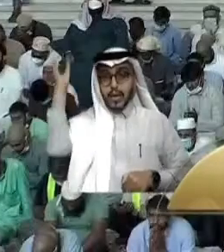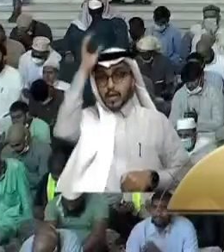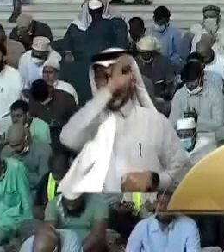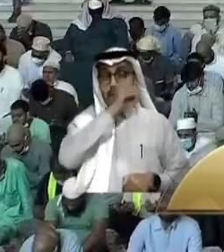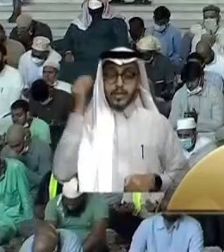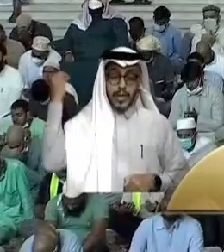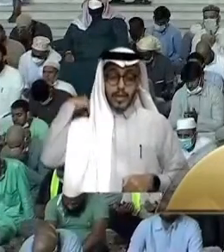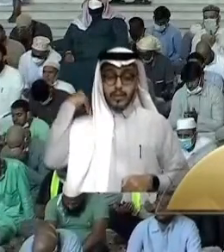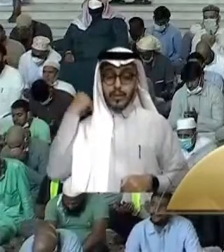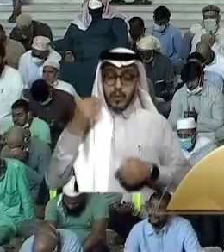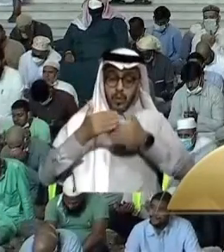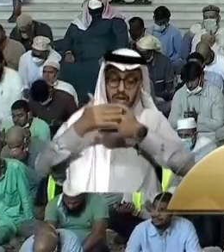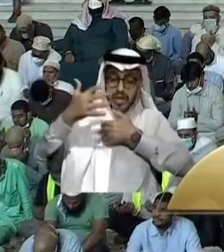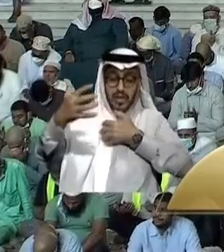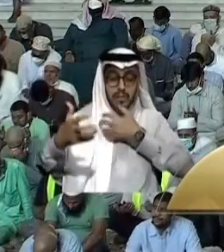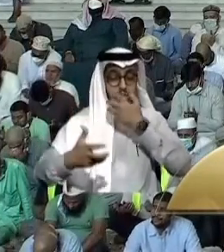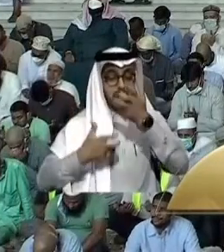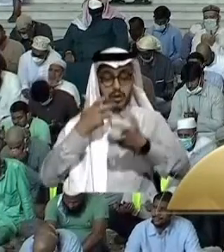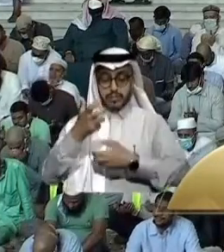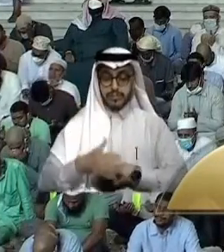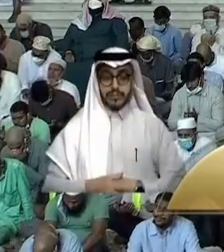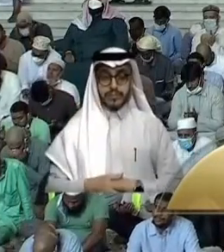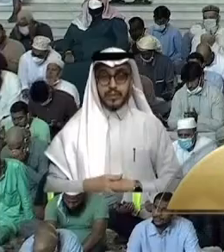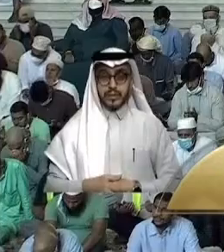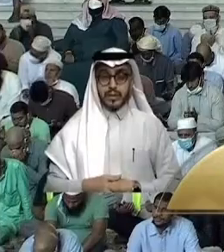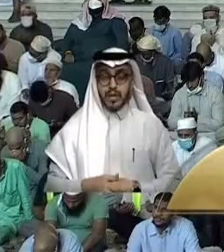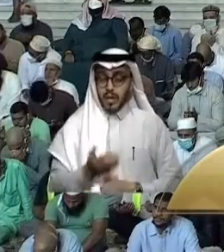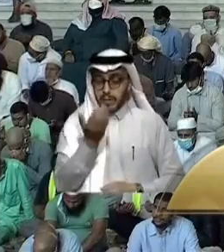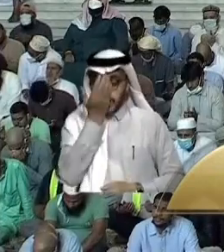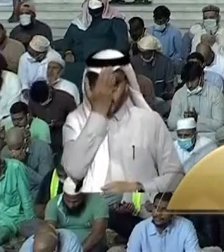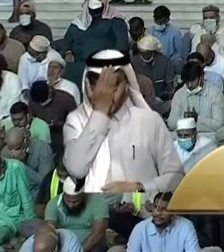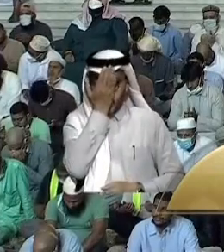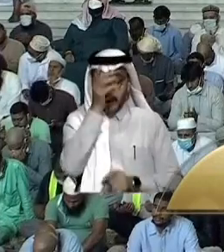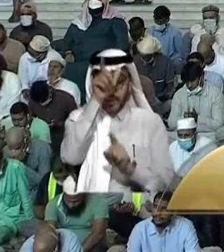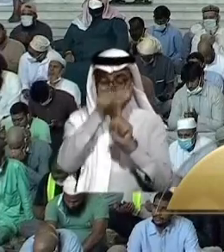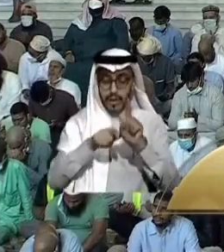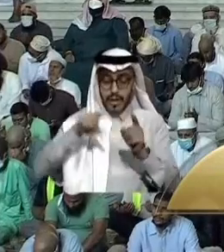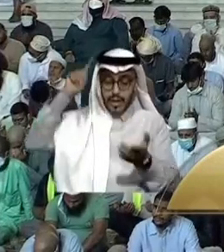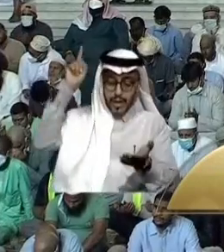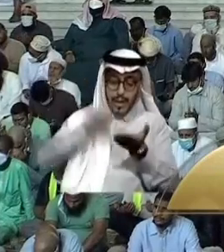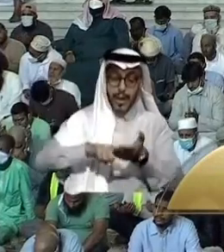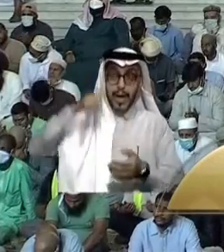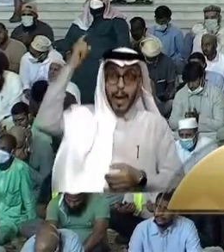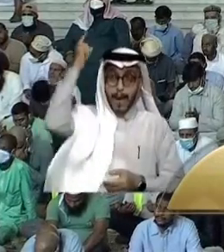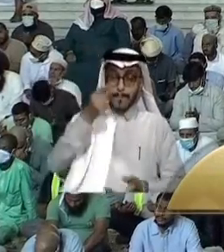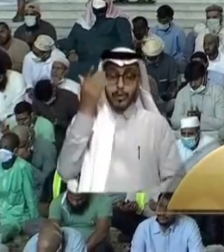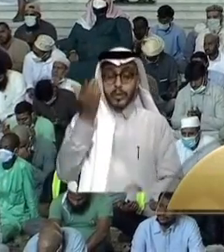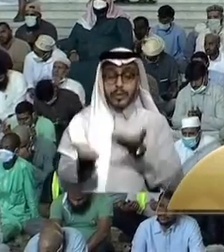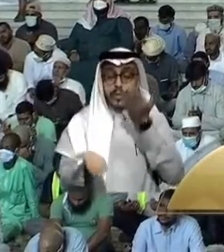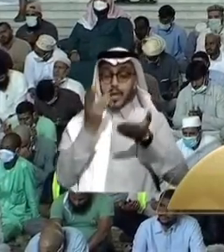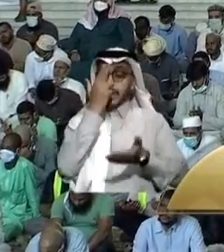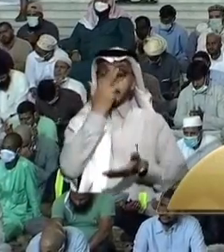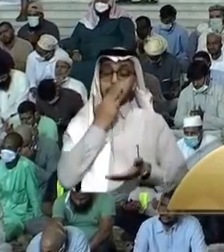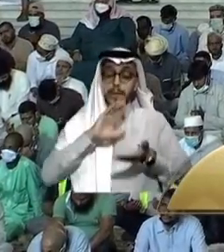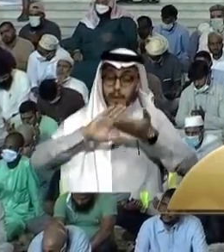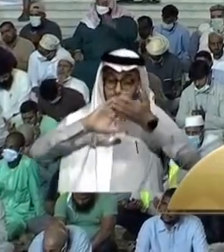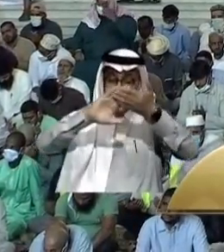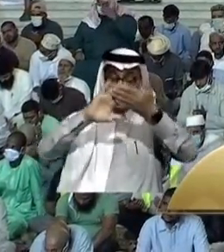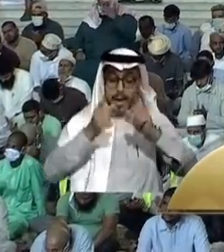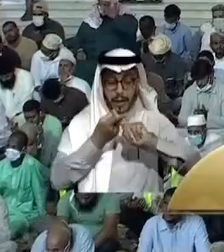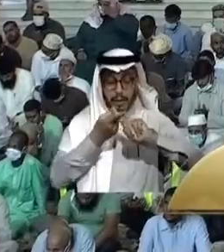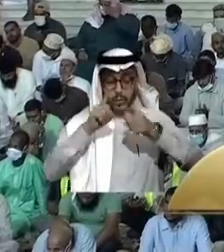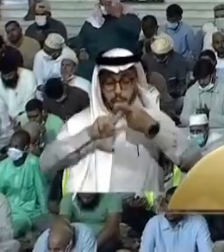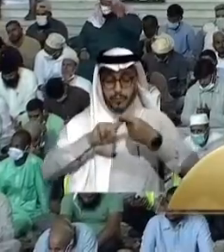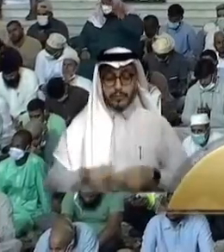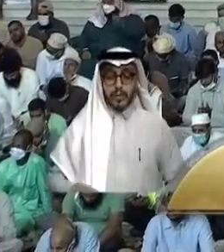وفي الآخرة حسنة وقنا عذاب النار. عباد الله، إن الله يأمر بالعدل والإحسان وإيتاء ذي